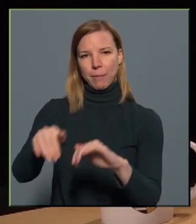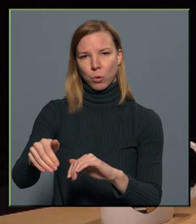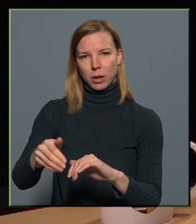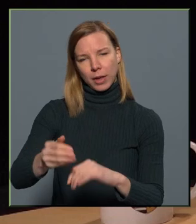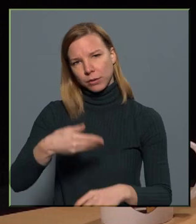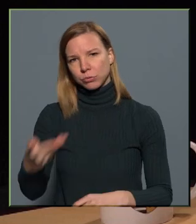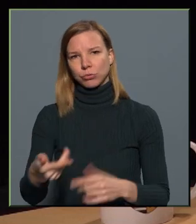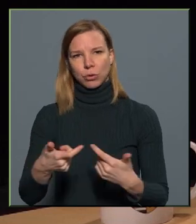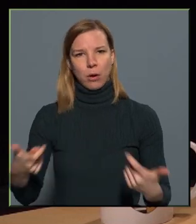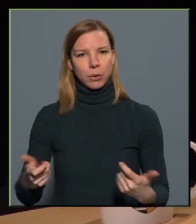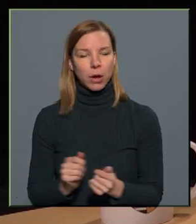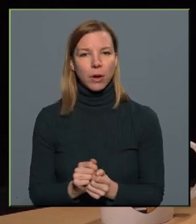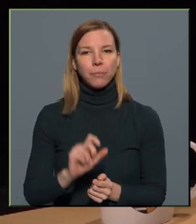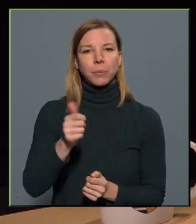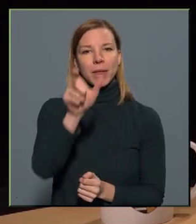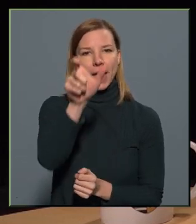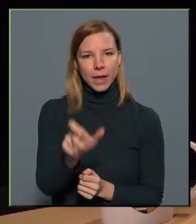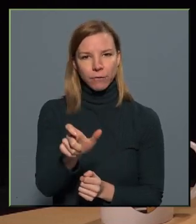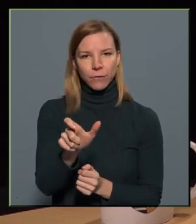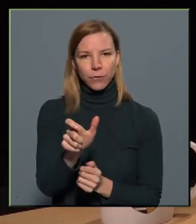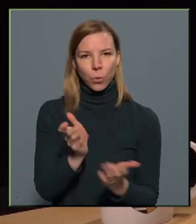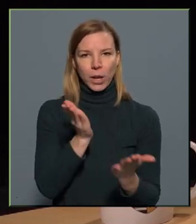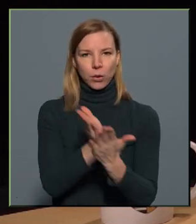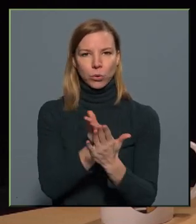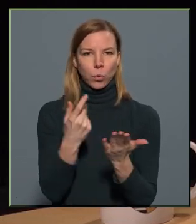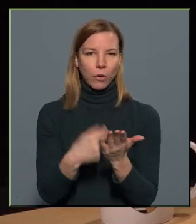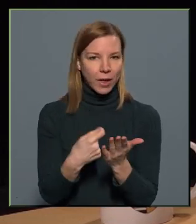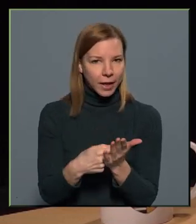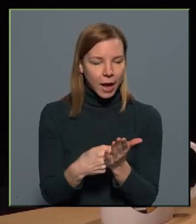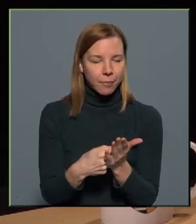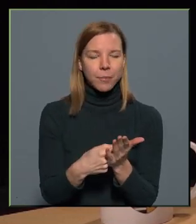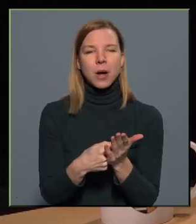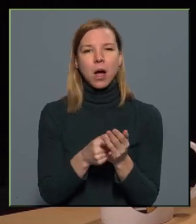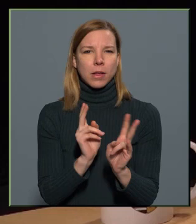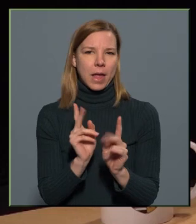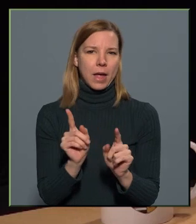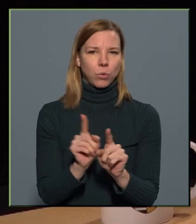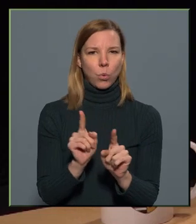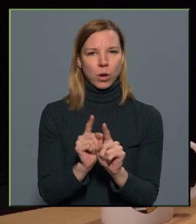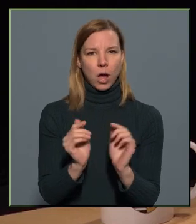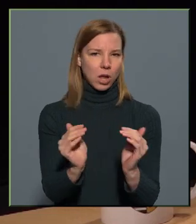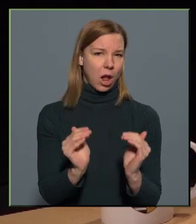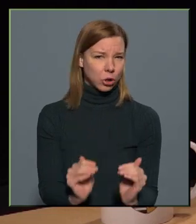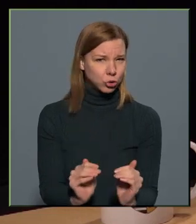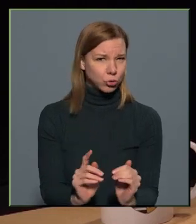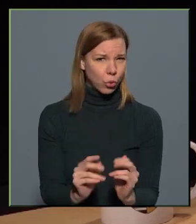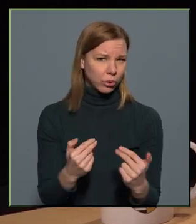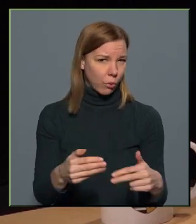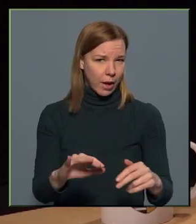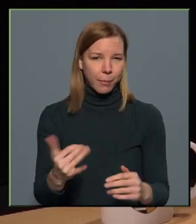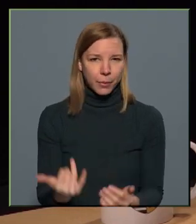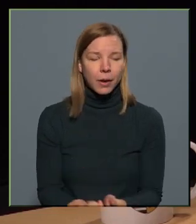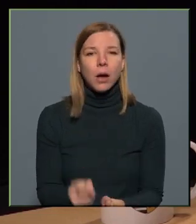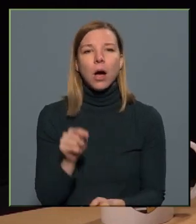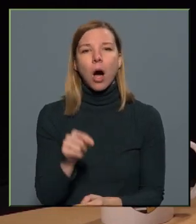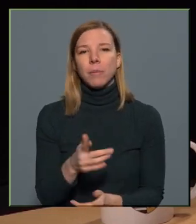az egyfelé jutó jövedelem azért még mindig lehet oly alacsony, amely akár egy